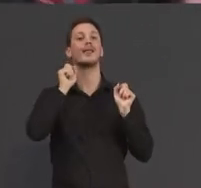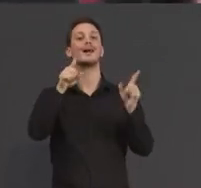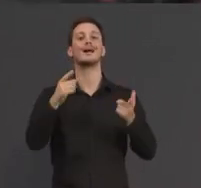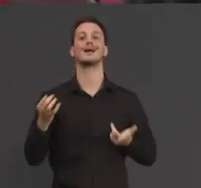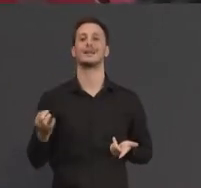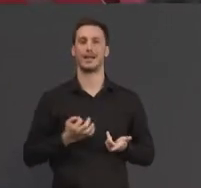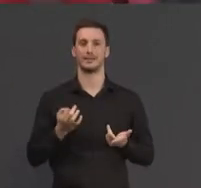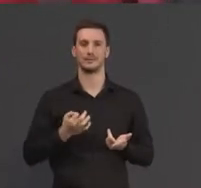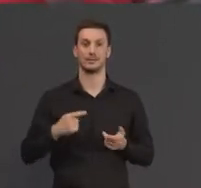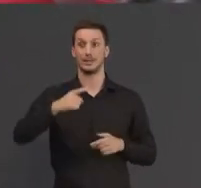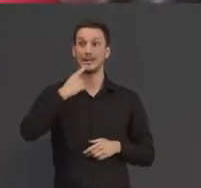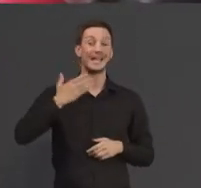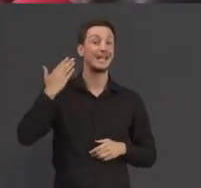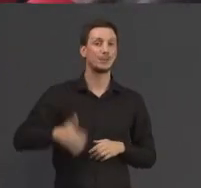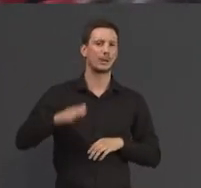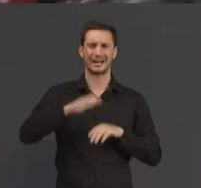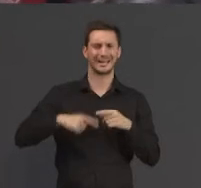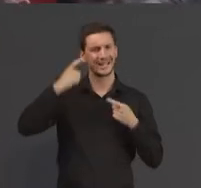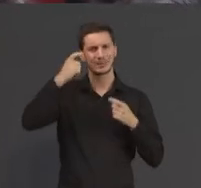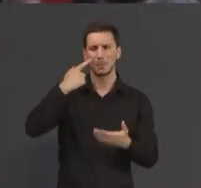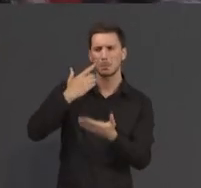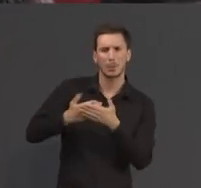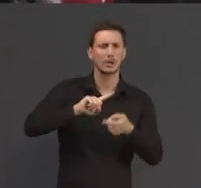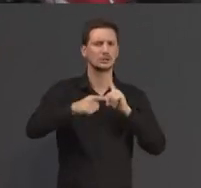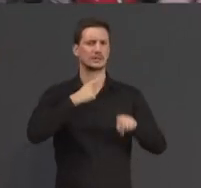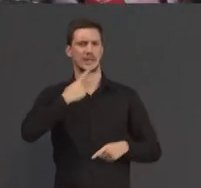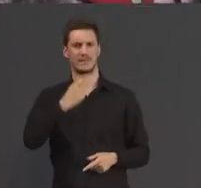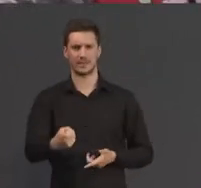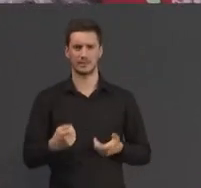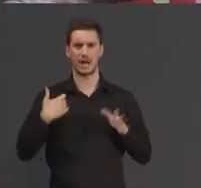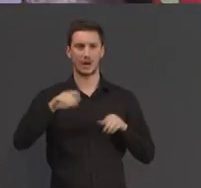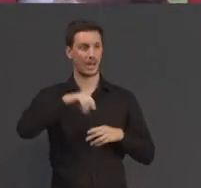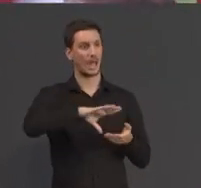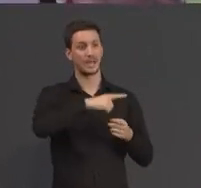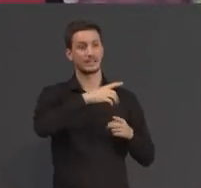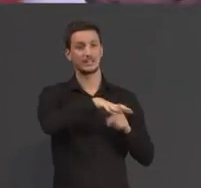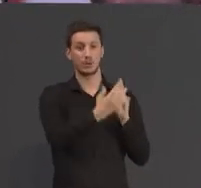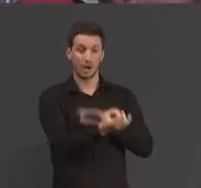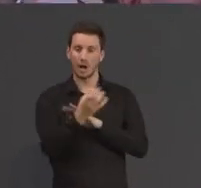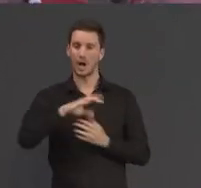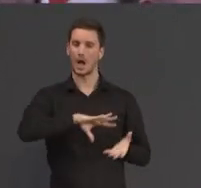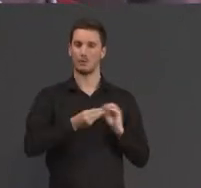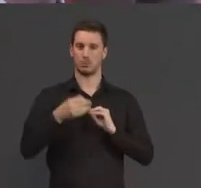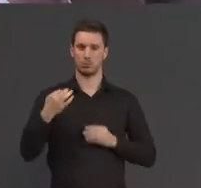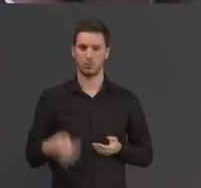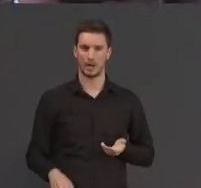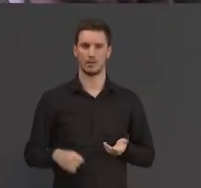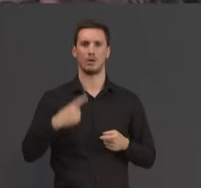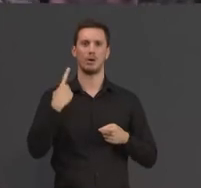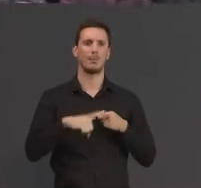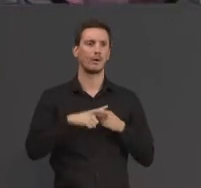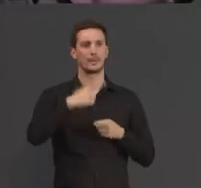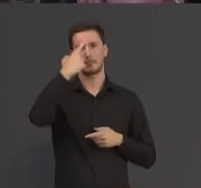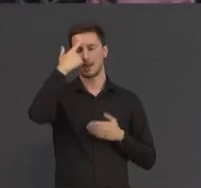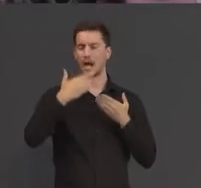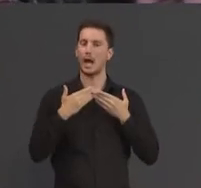importància d'arriscar-vos i d'adaptar-vos a les situacions en què us trobareu. Perquè veieu que és bo tenir una ment